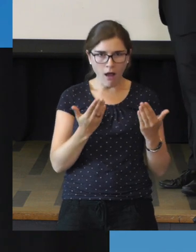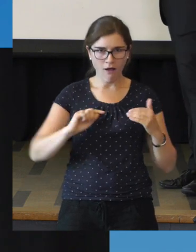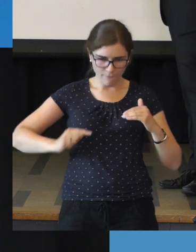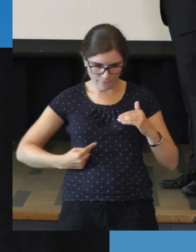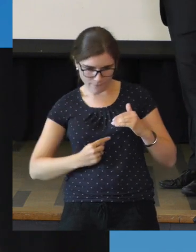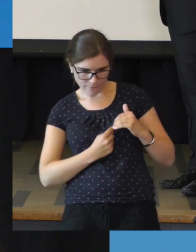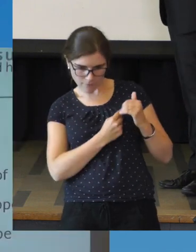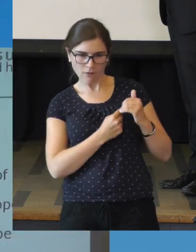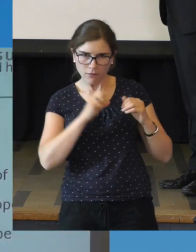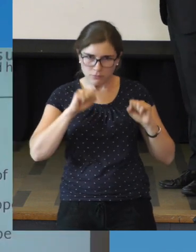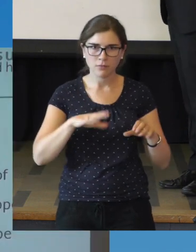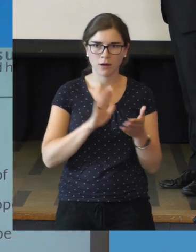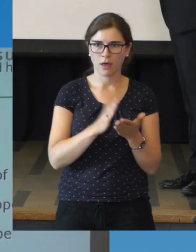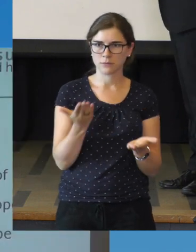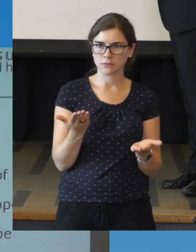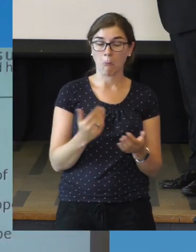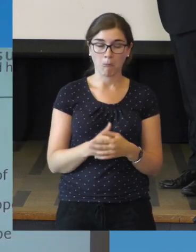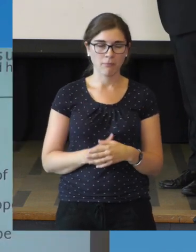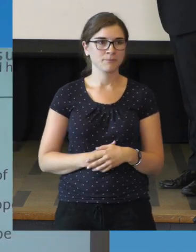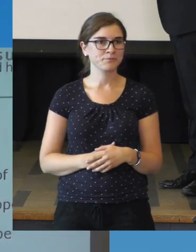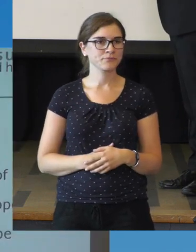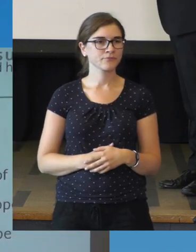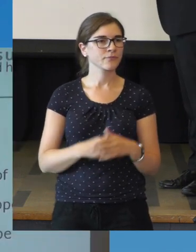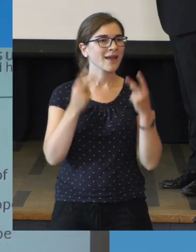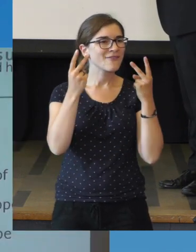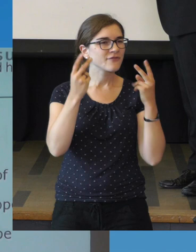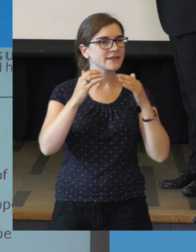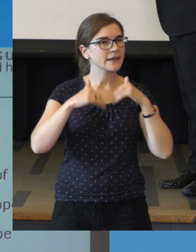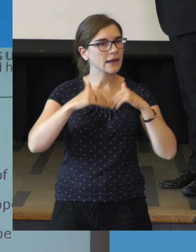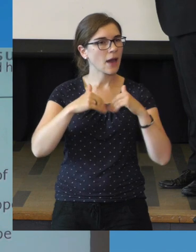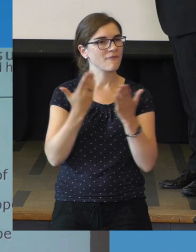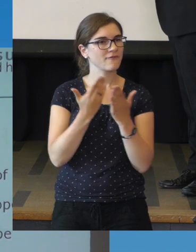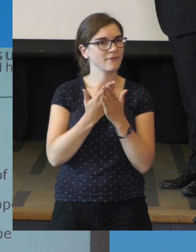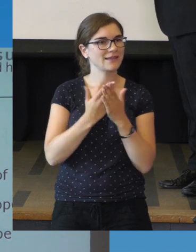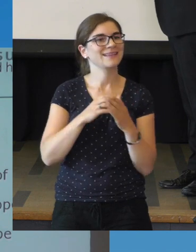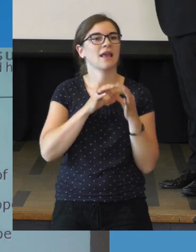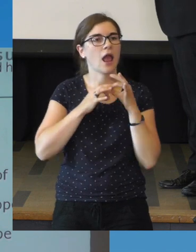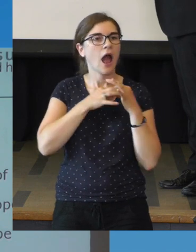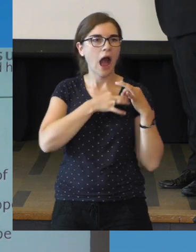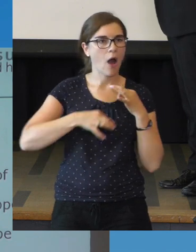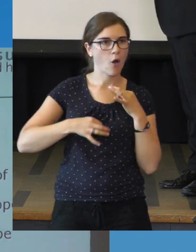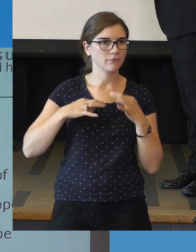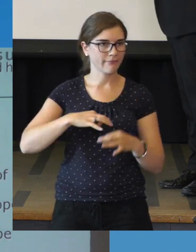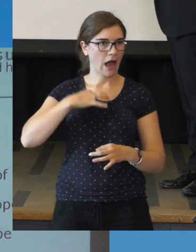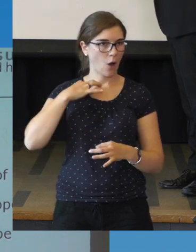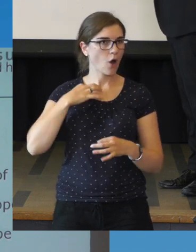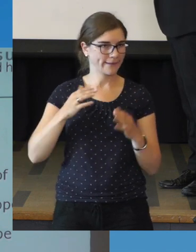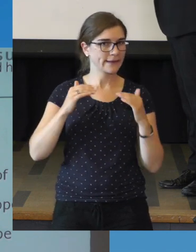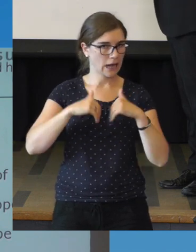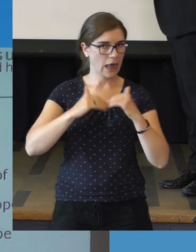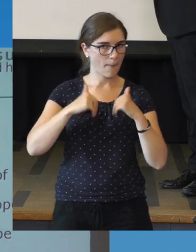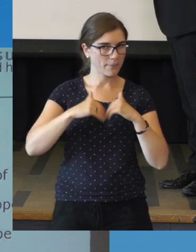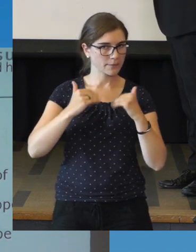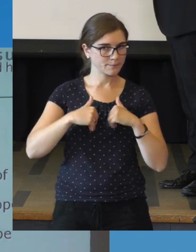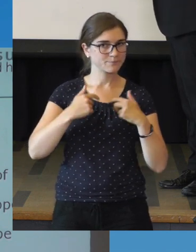Katheter vorführen kann. Die beiden wichtigsten Klappen ist zum einen hier die Aortenklappe, die sitzt zwischen der